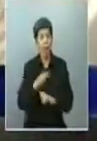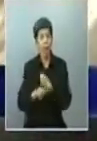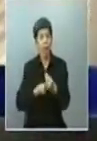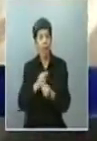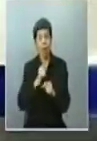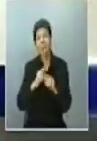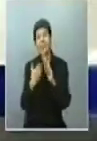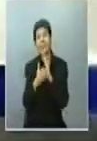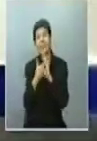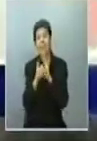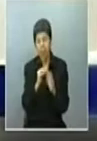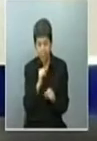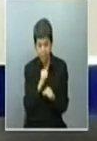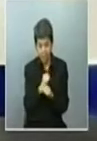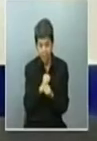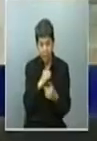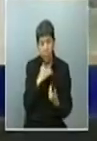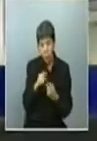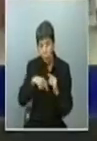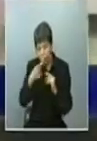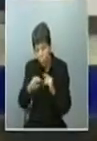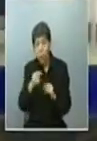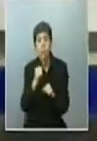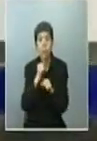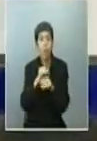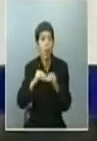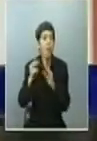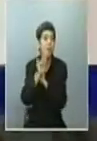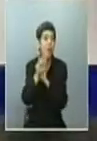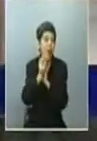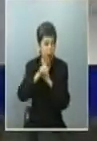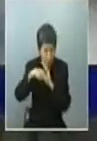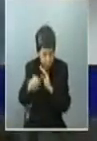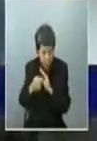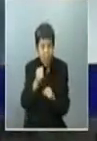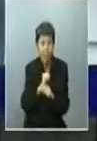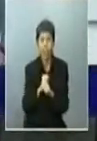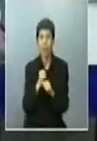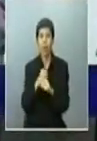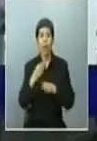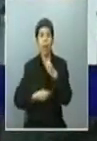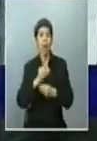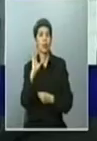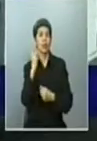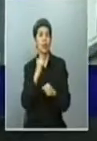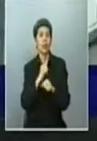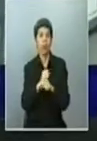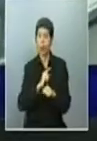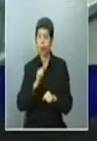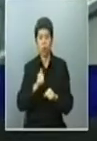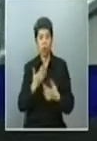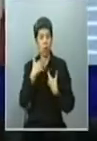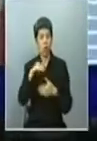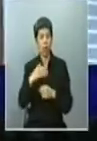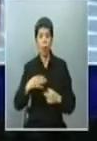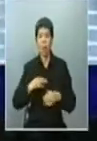ของภาคอีสานก่อนส่งไม้ต่อไปยังระเบียงเศรษฐกิจชายแดนหนองคายรวมถึงยกระดับสู่ตลาดสากลด้วยการเป็นศูนย์กลางส่งออกผ้